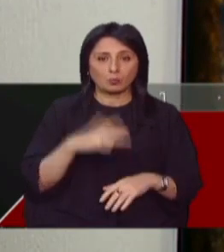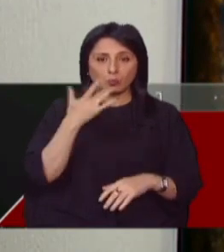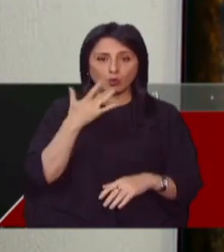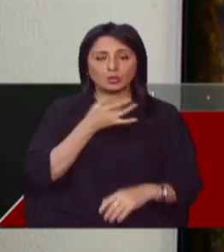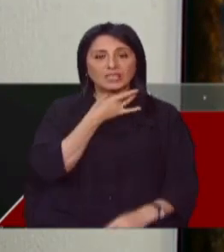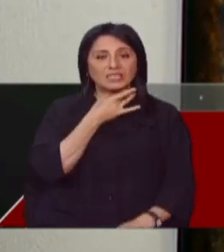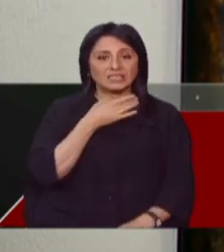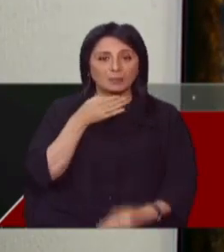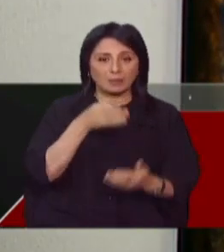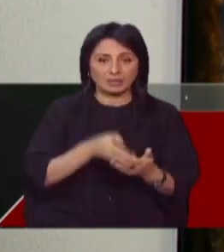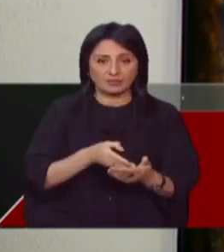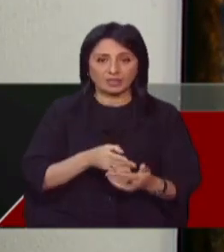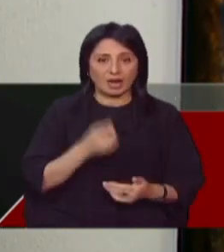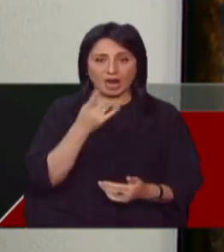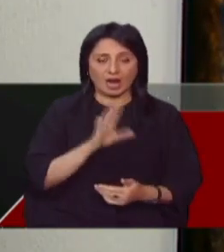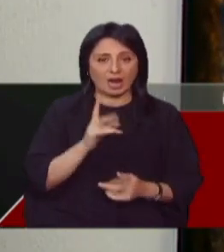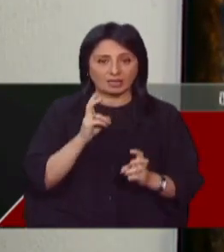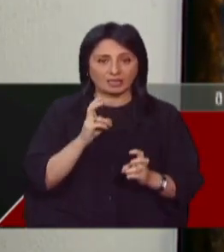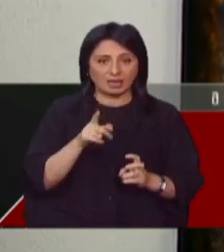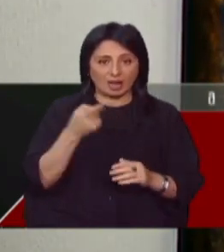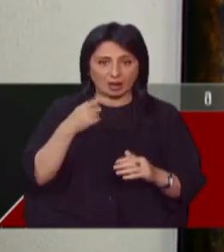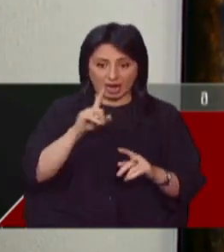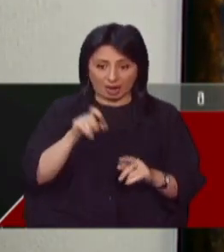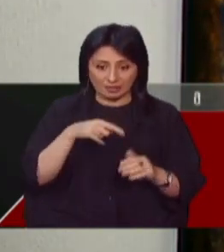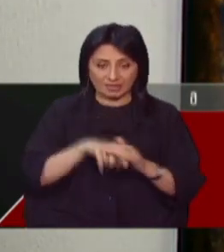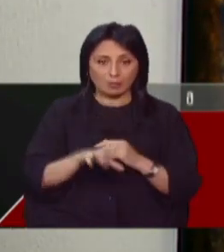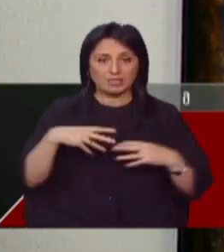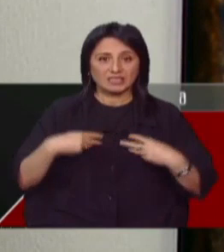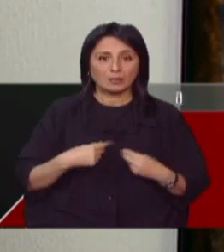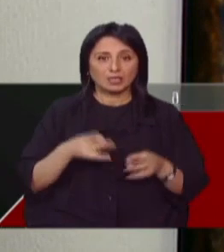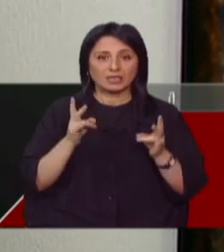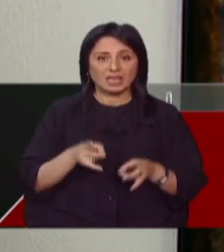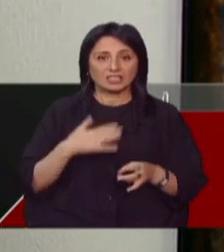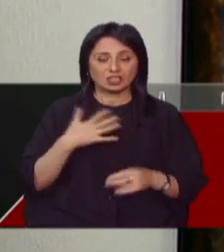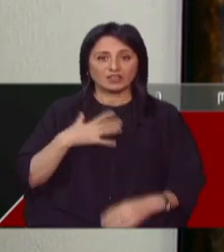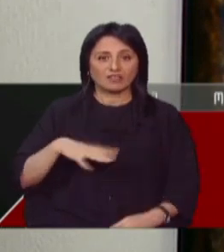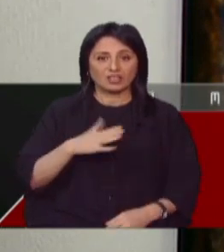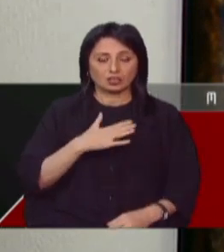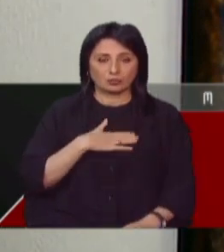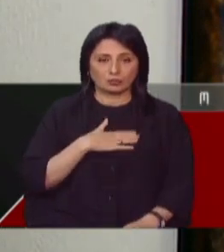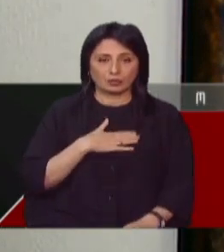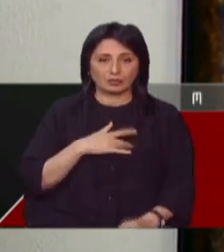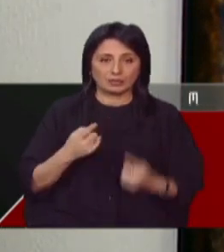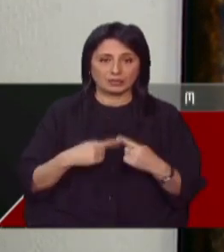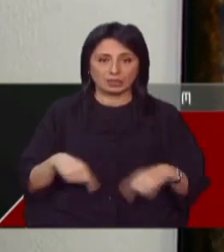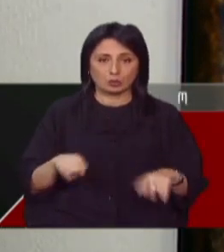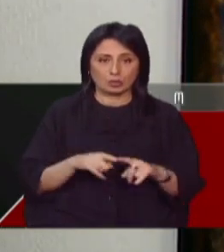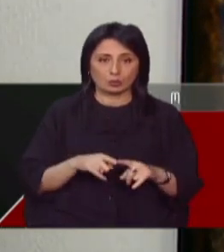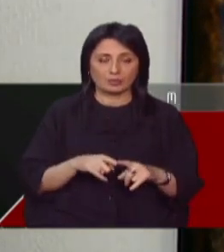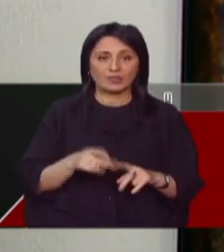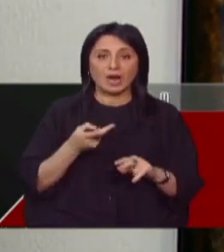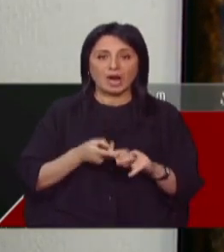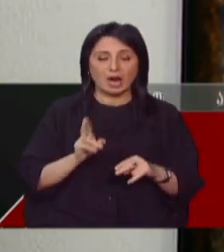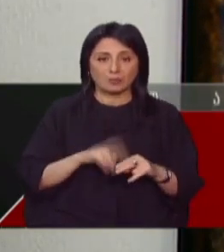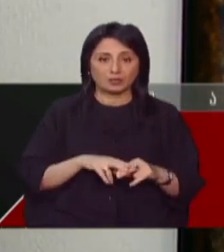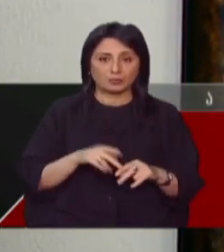პოლიტიკურ კრიზისებამდე და არაერთხელ ამის გამო სამწუხაროდ დაზარალდა ჩვენი ქვეყანა და ჩვენი საზოგადოება.